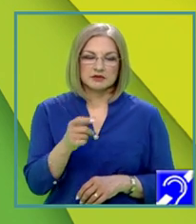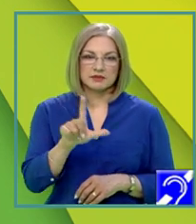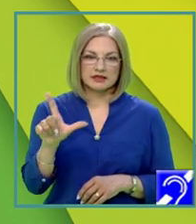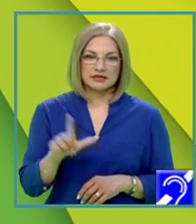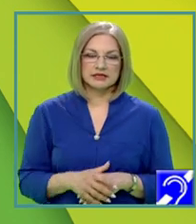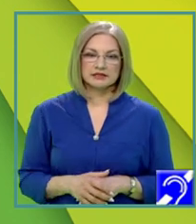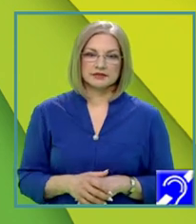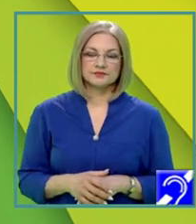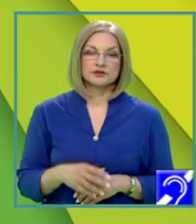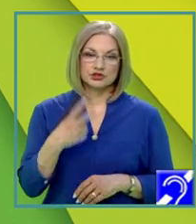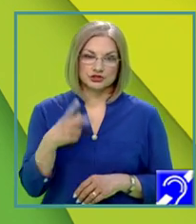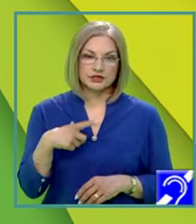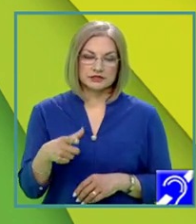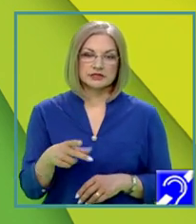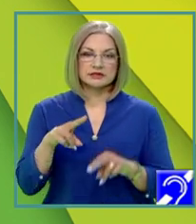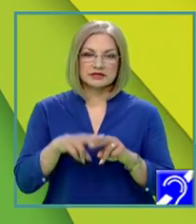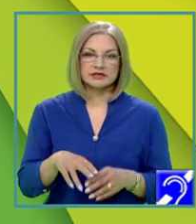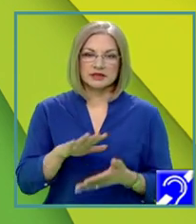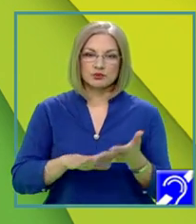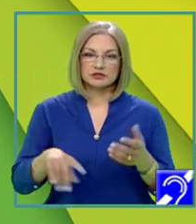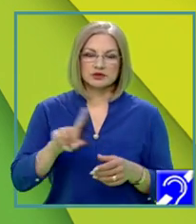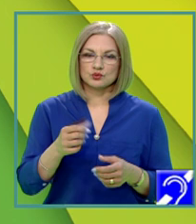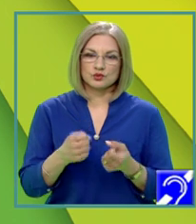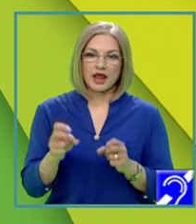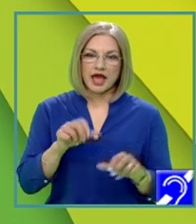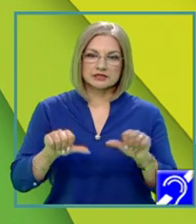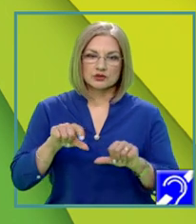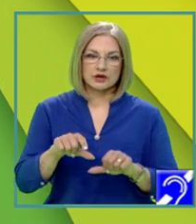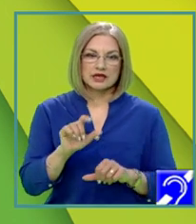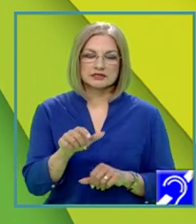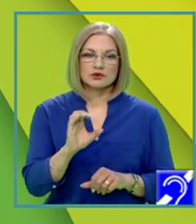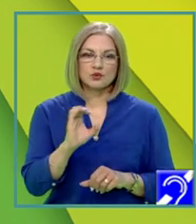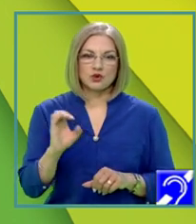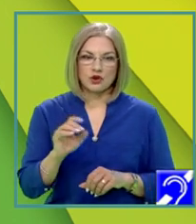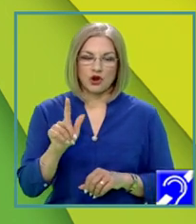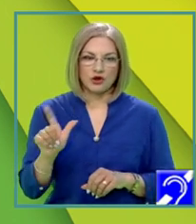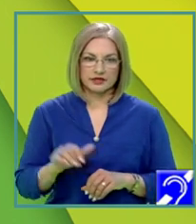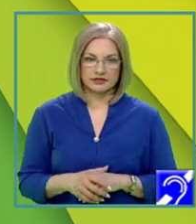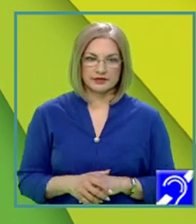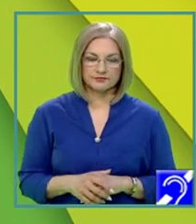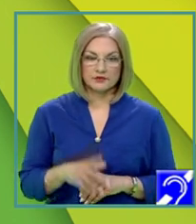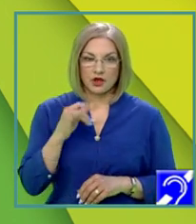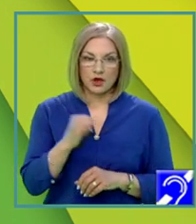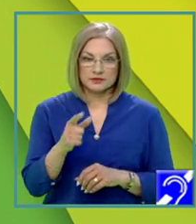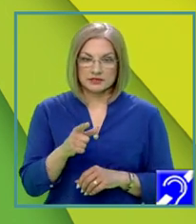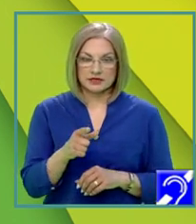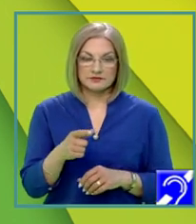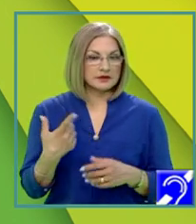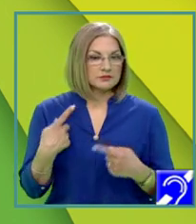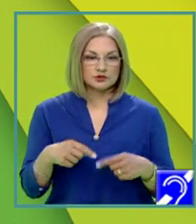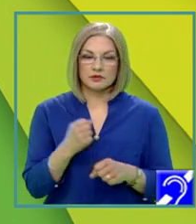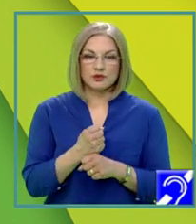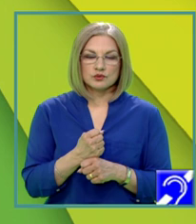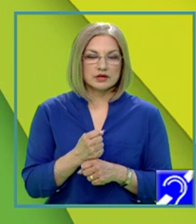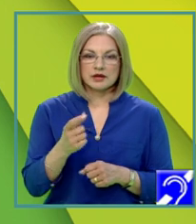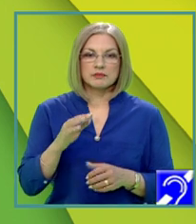și avem în vedere faptul că impuritățile nu reacționează cu acidul clorhidric observăm din ceea ce am subliniat că nu mai lucrăm în condiții